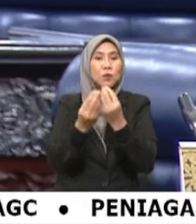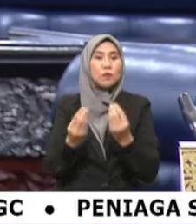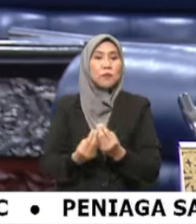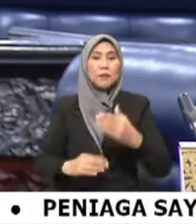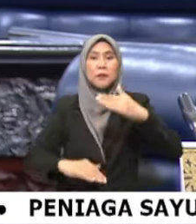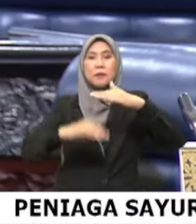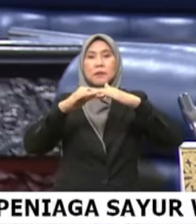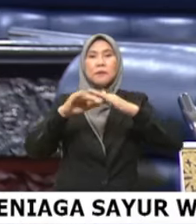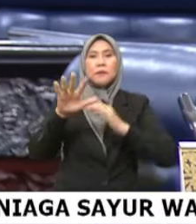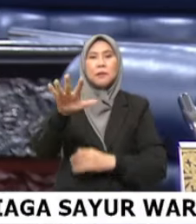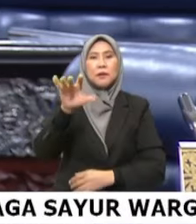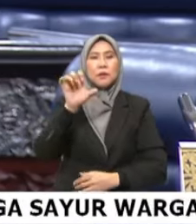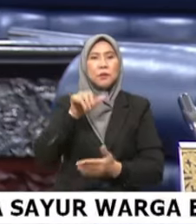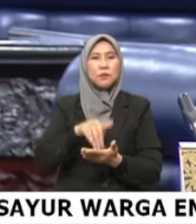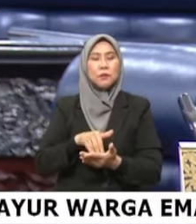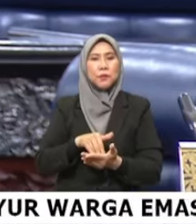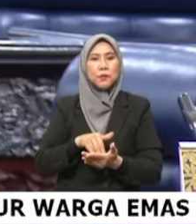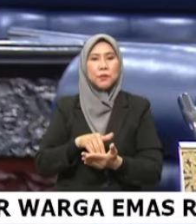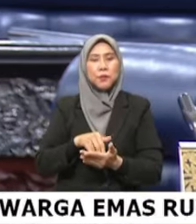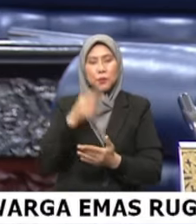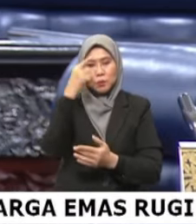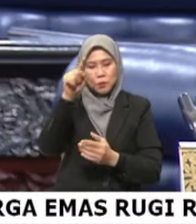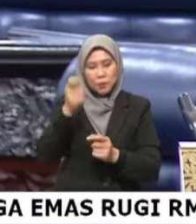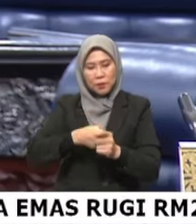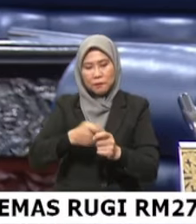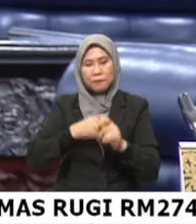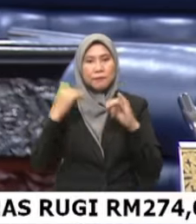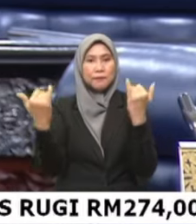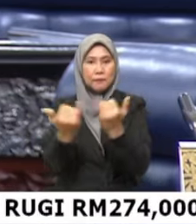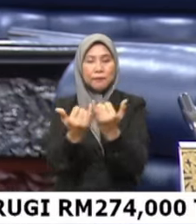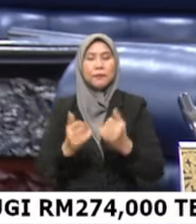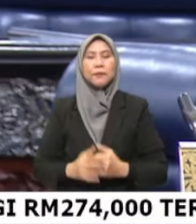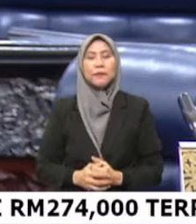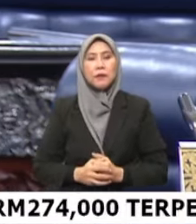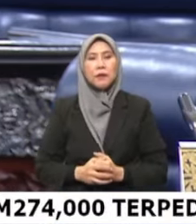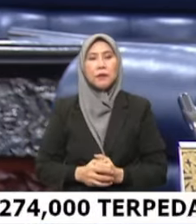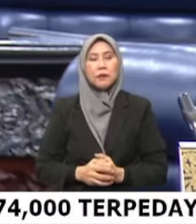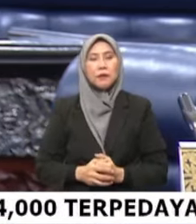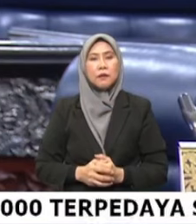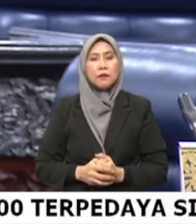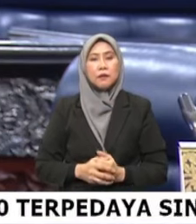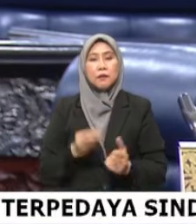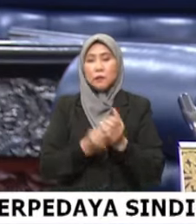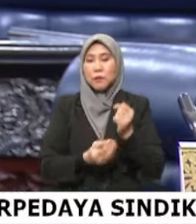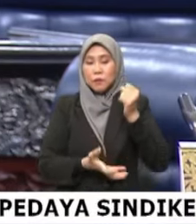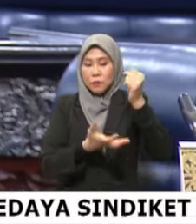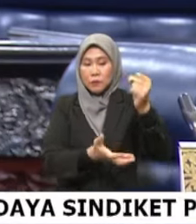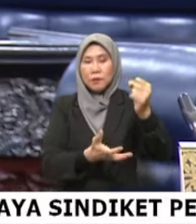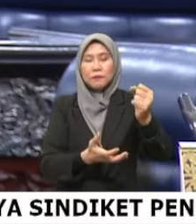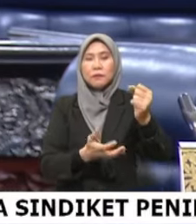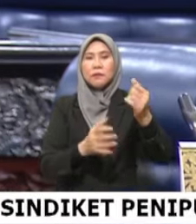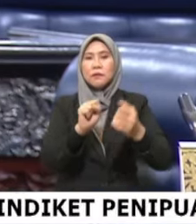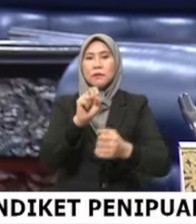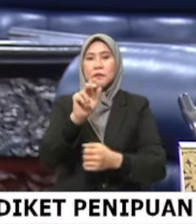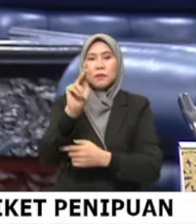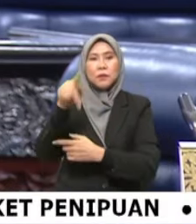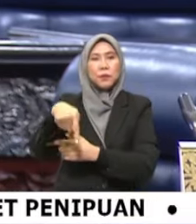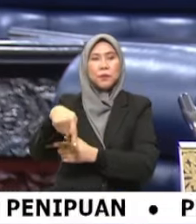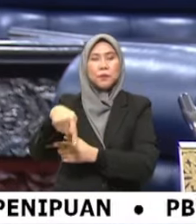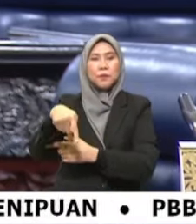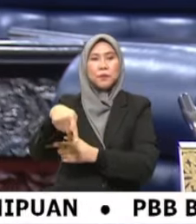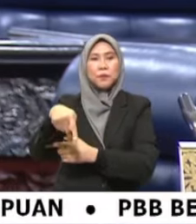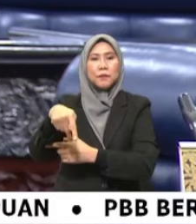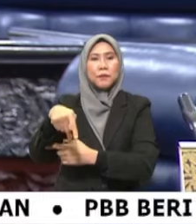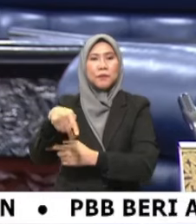maksimum RM500,000 bagi setiap syarikat. DIF juga ditawarkan dalam skop subsidi kadar